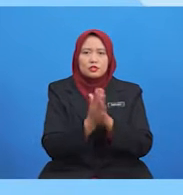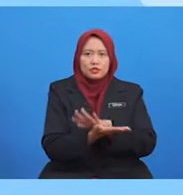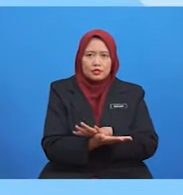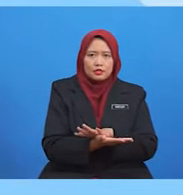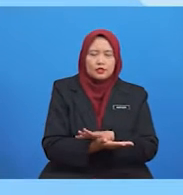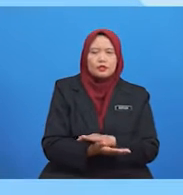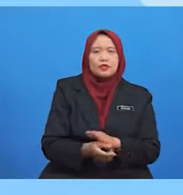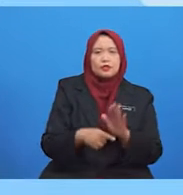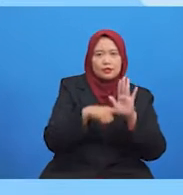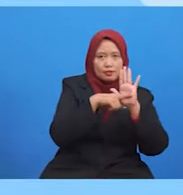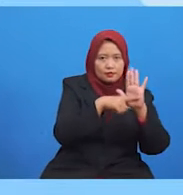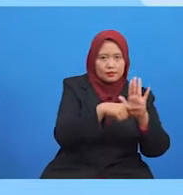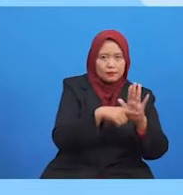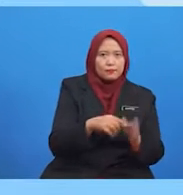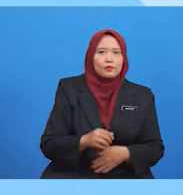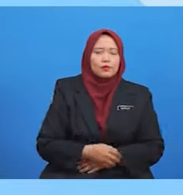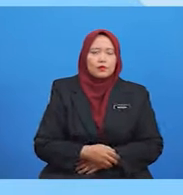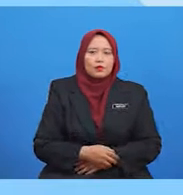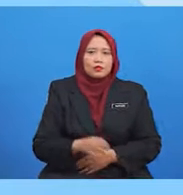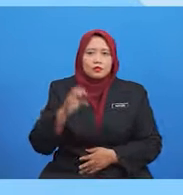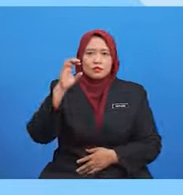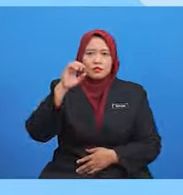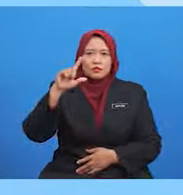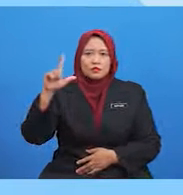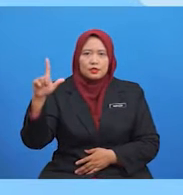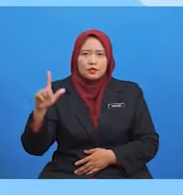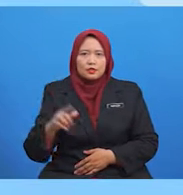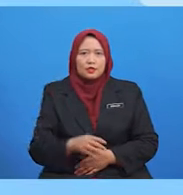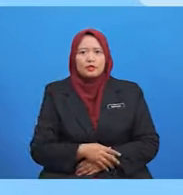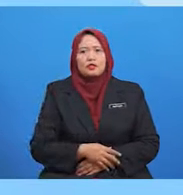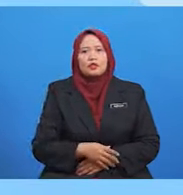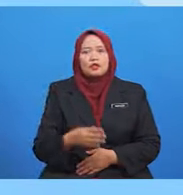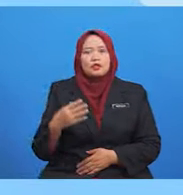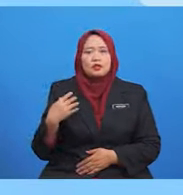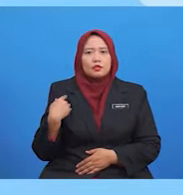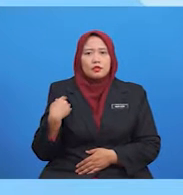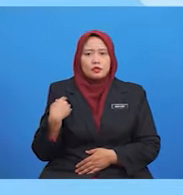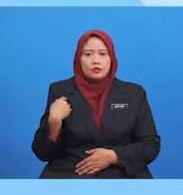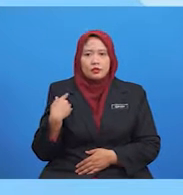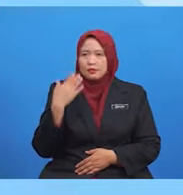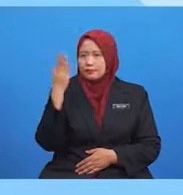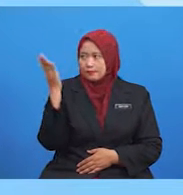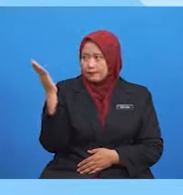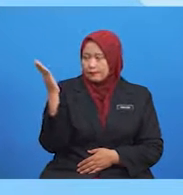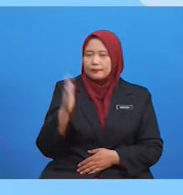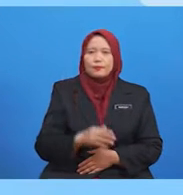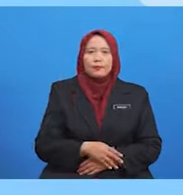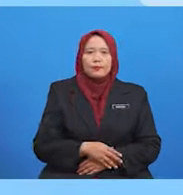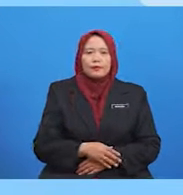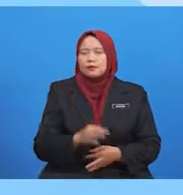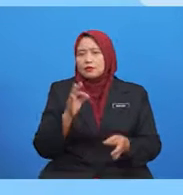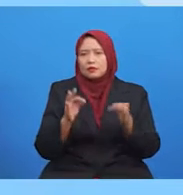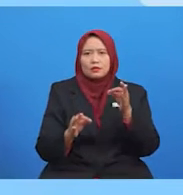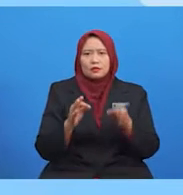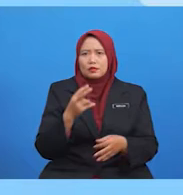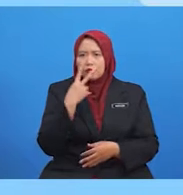klorin terdiri daripada 18 neutron, 17 proton dan 17 elektron.